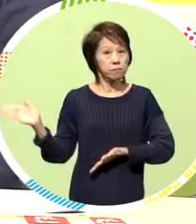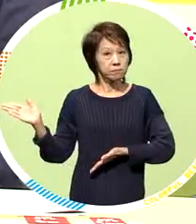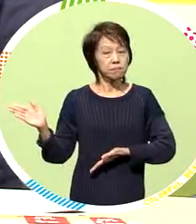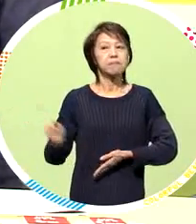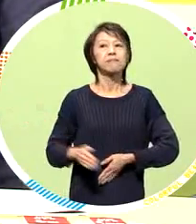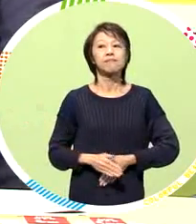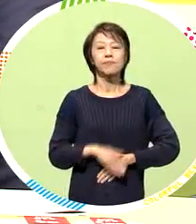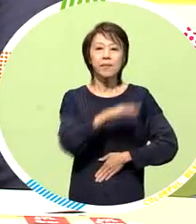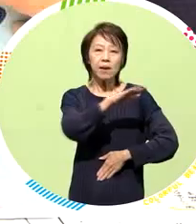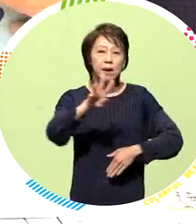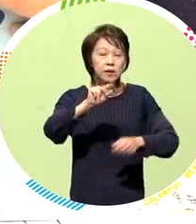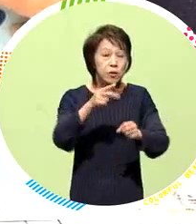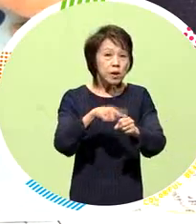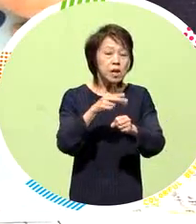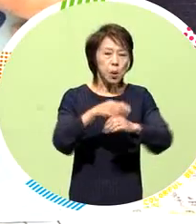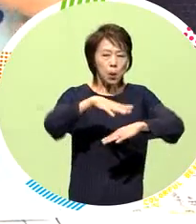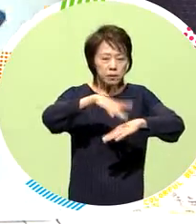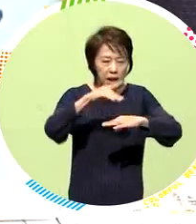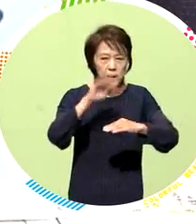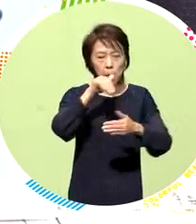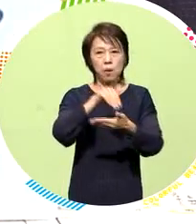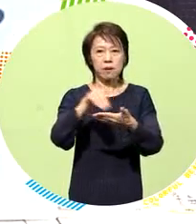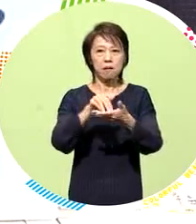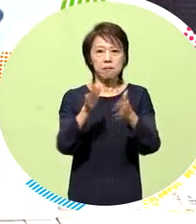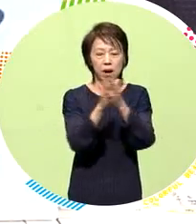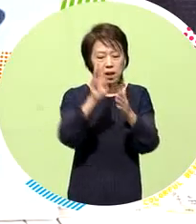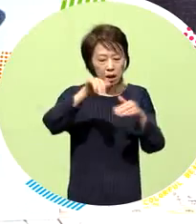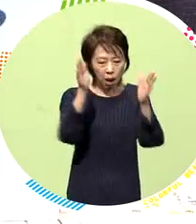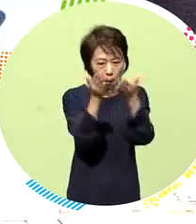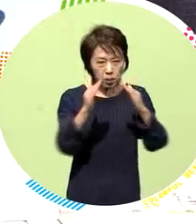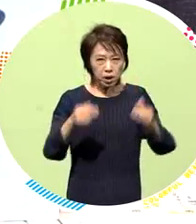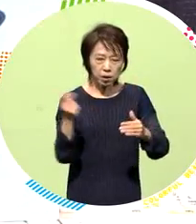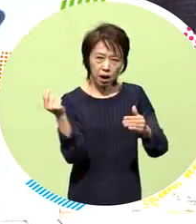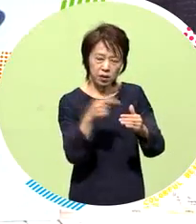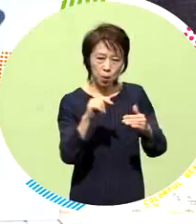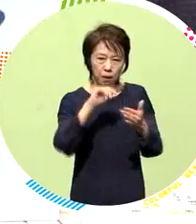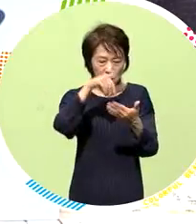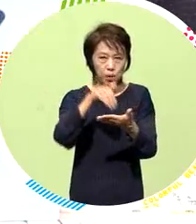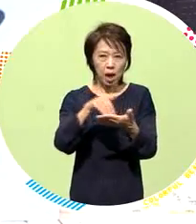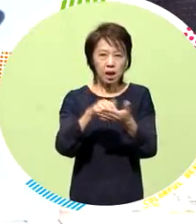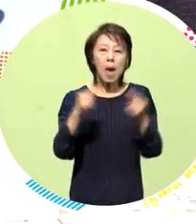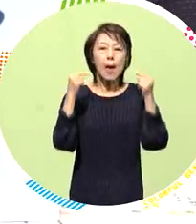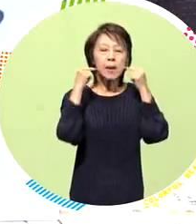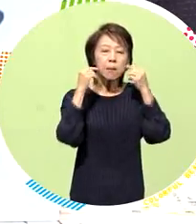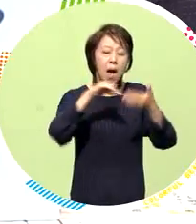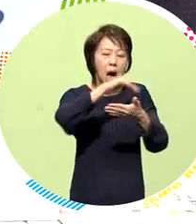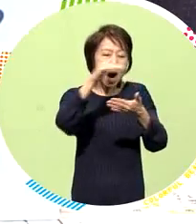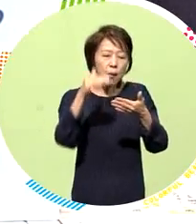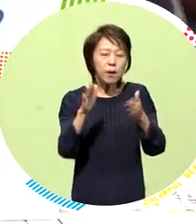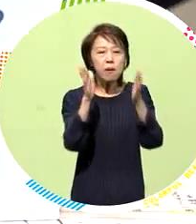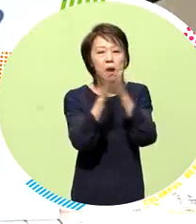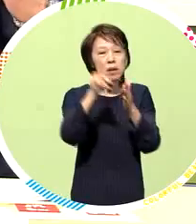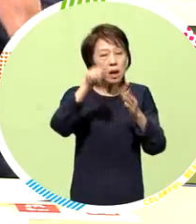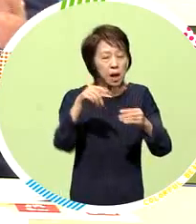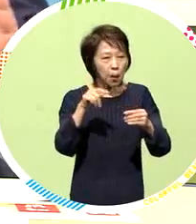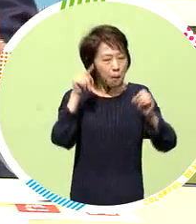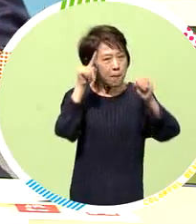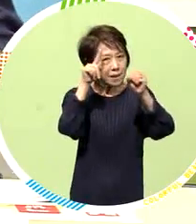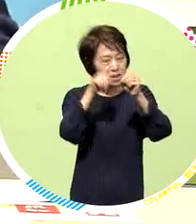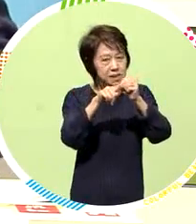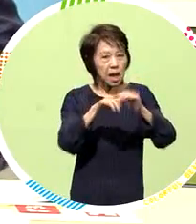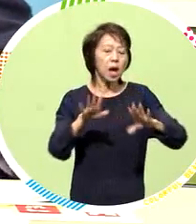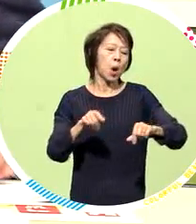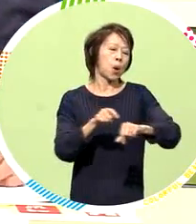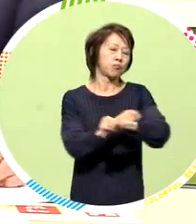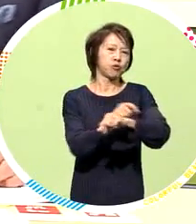平成29年度当初予算神奈川モデル加速化予算スマイルあふれるかながを目指してくれはまぁ今回の予算の一